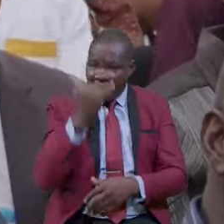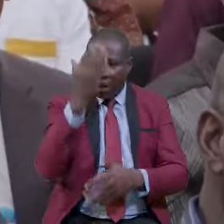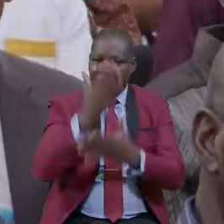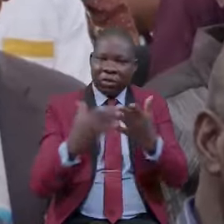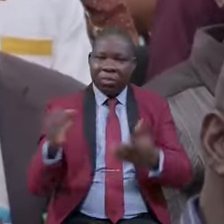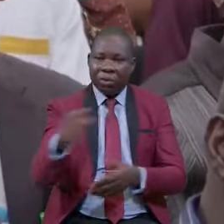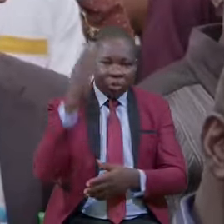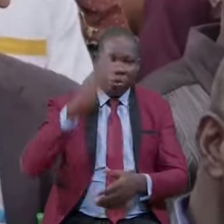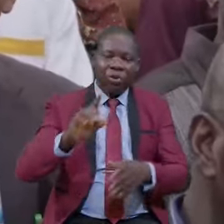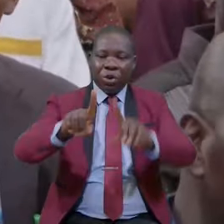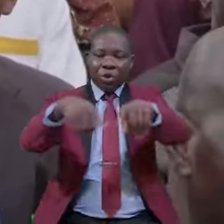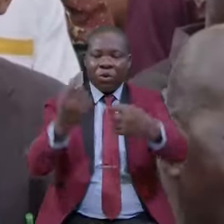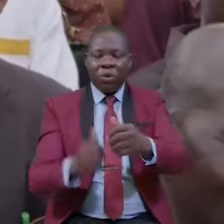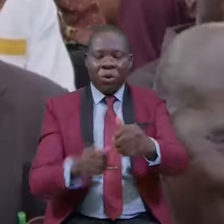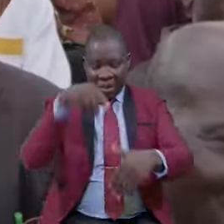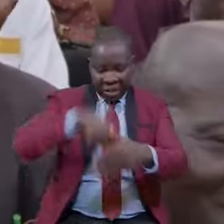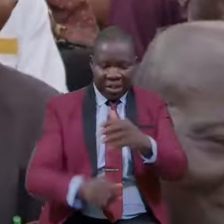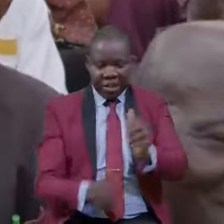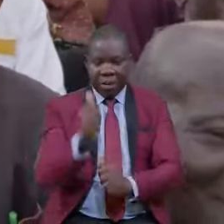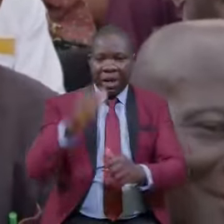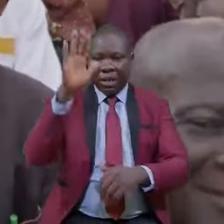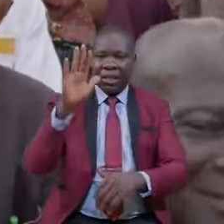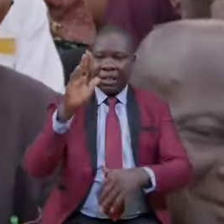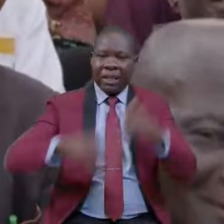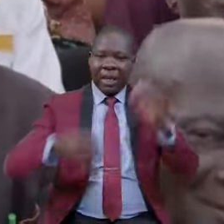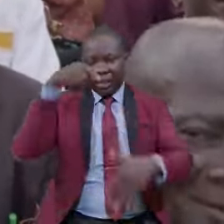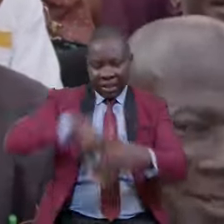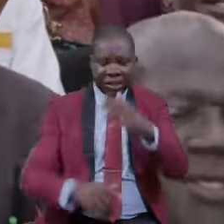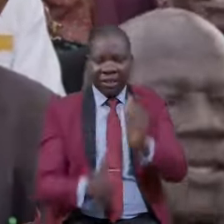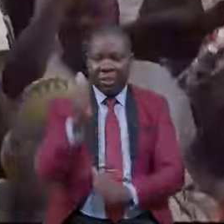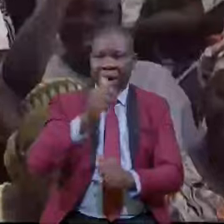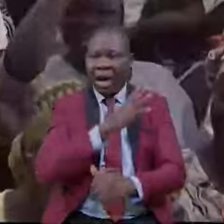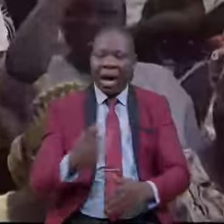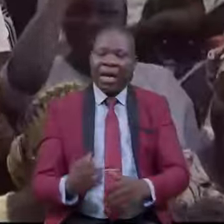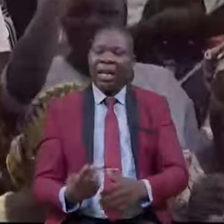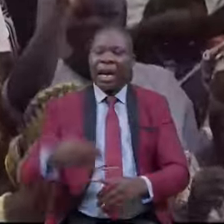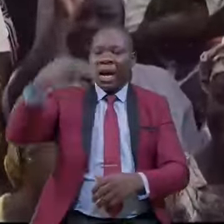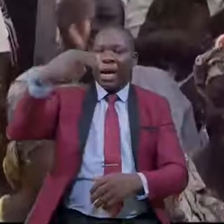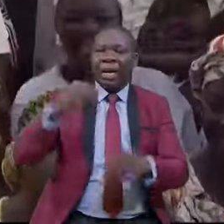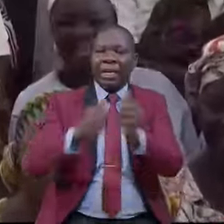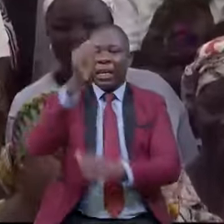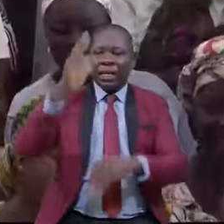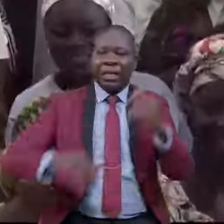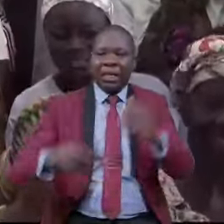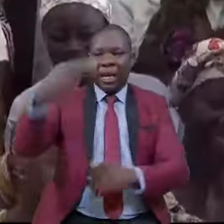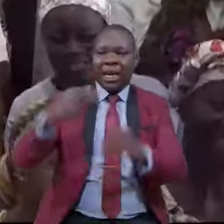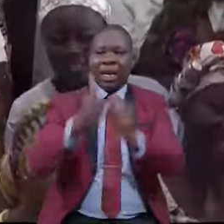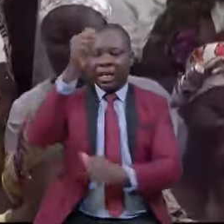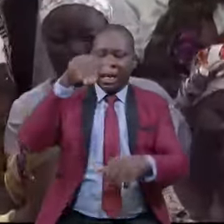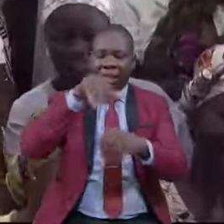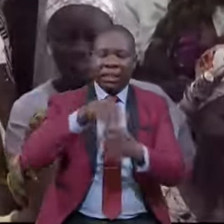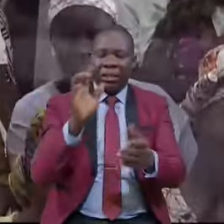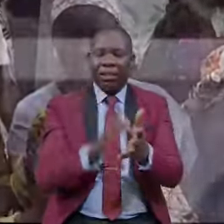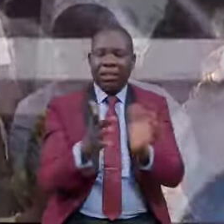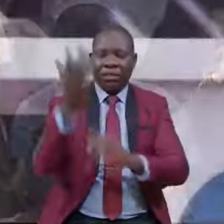are going to go higher. Vous irez plus haut que le plus haut niveau au nom de Jésus. Why not?